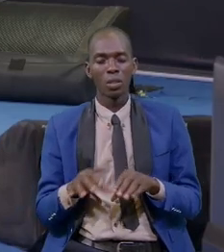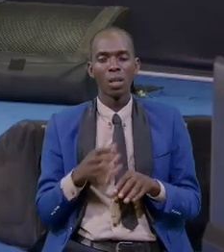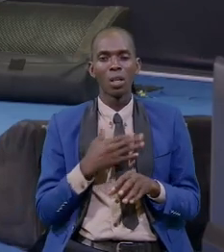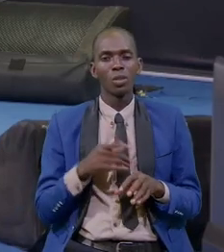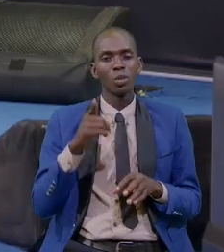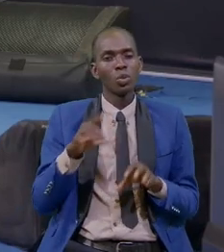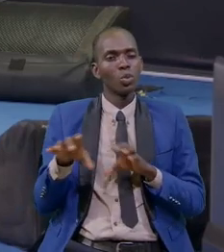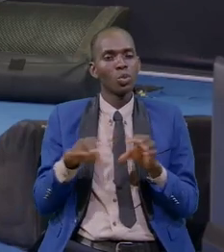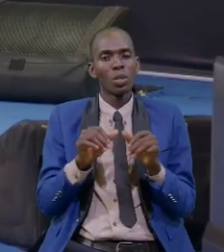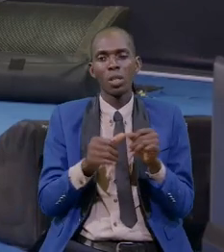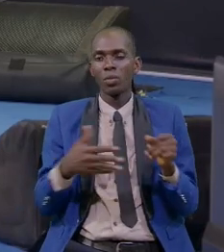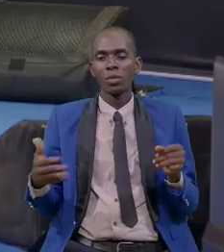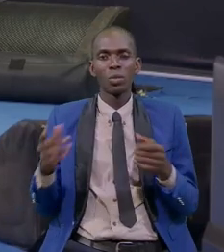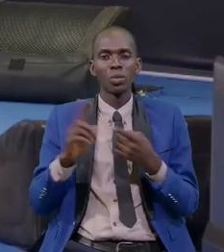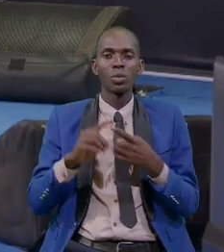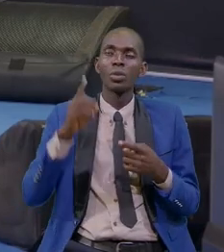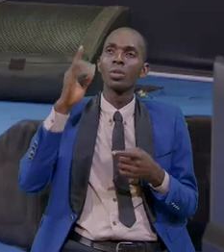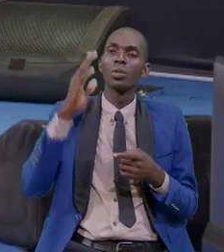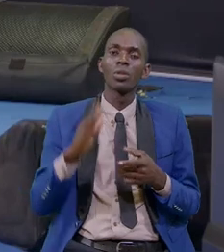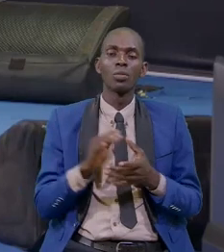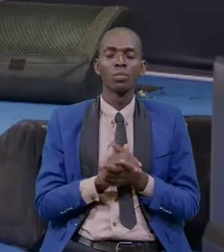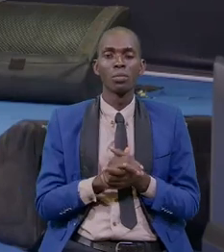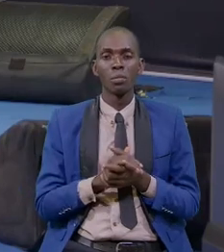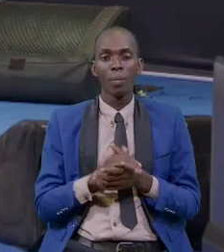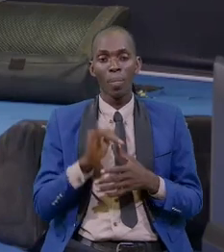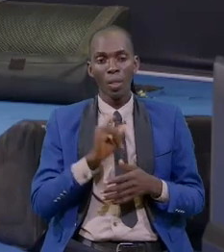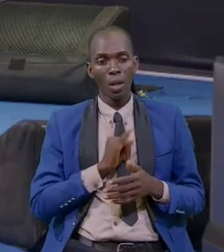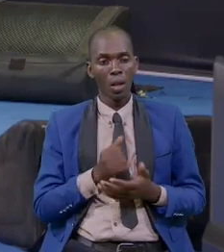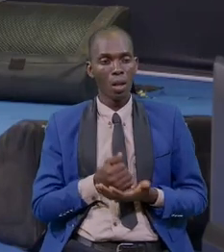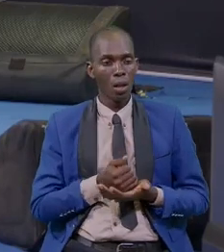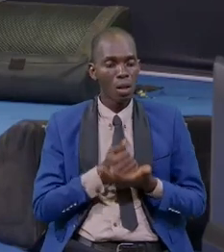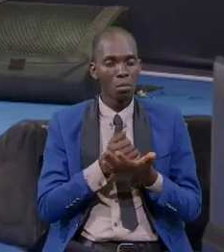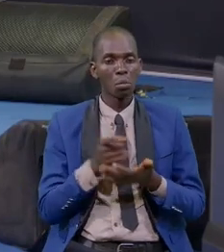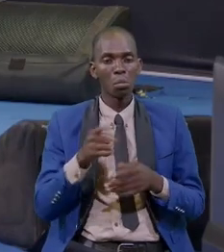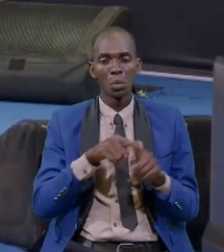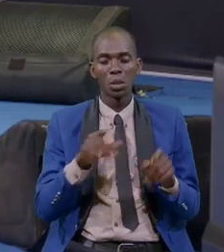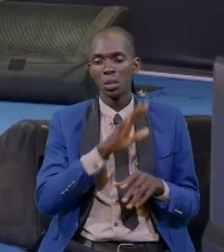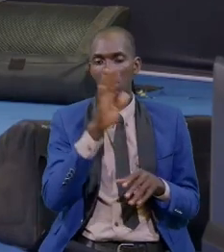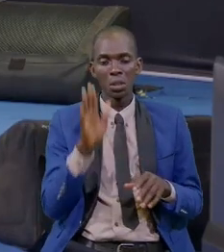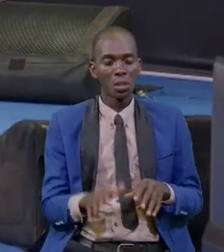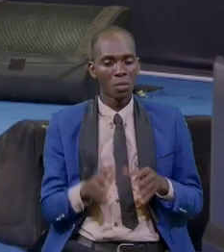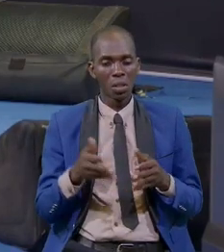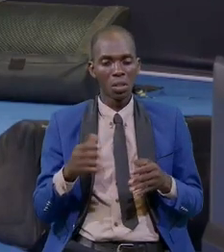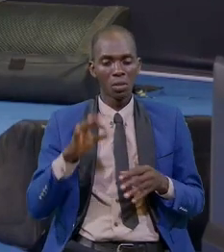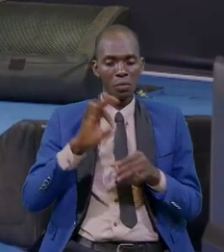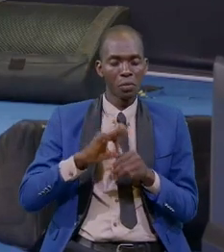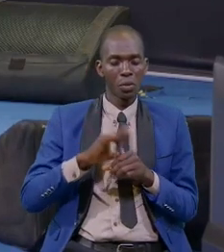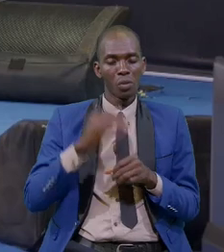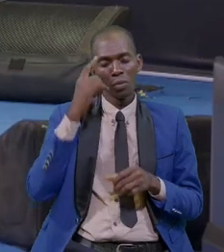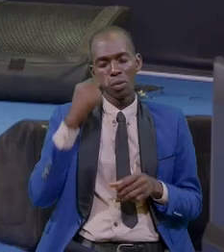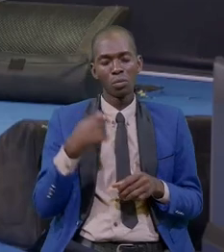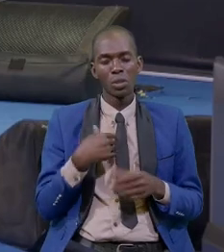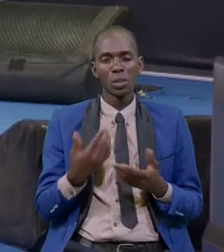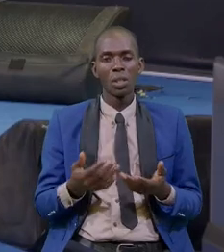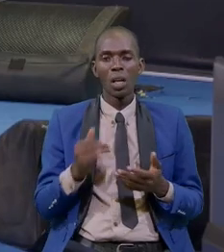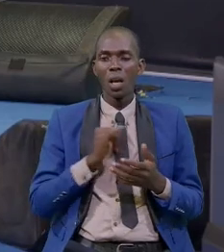Dieu. Vous n'êtes pas offensé. Je les ai aidés. Ils ne m'ont pas voté. Ils n'ont pas voté pour moi. Tu cherches quoi?